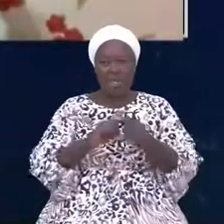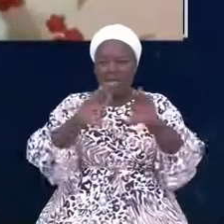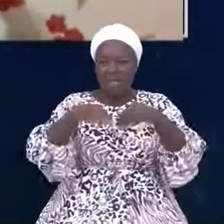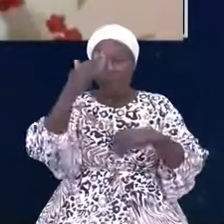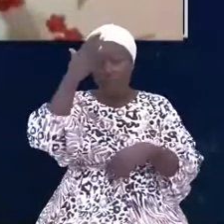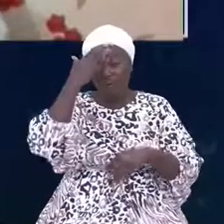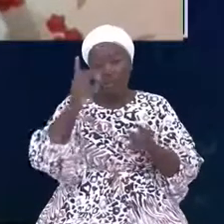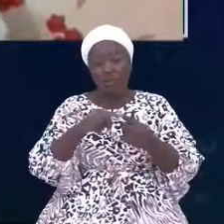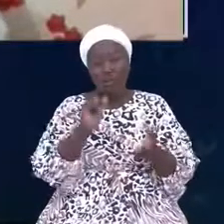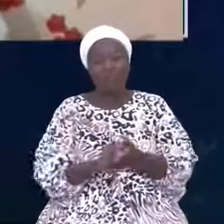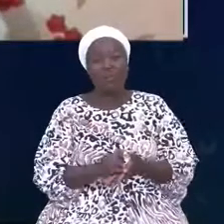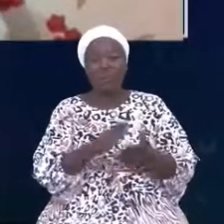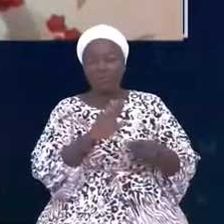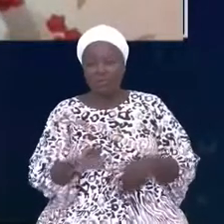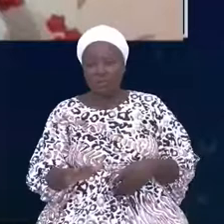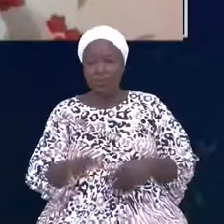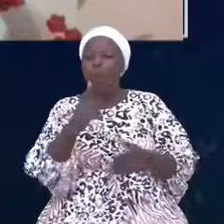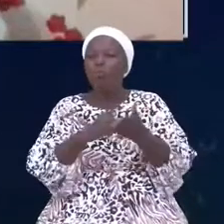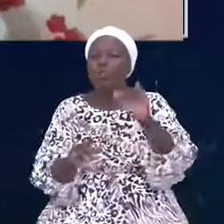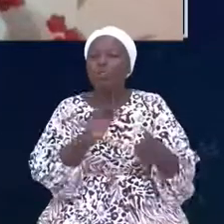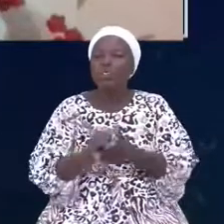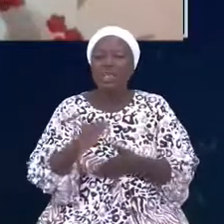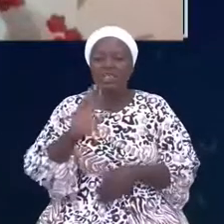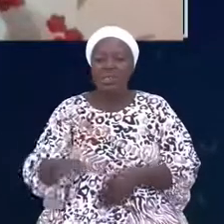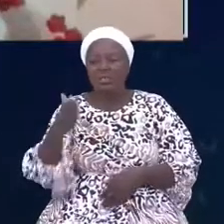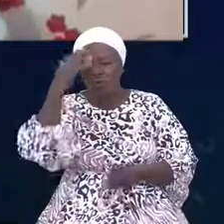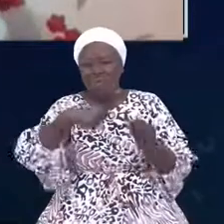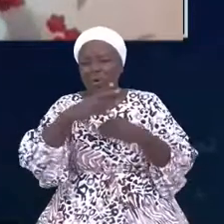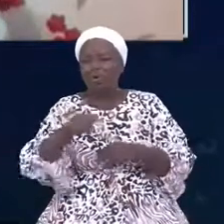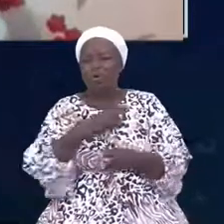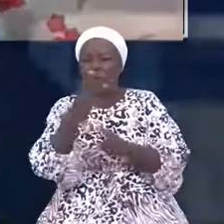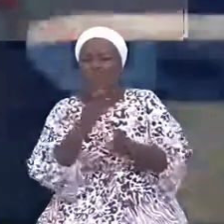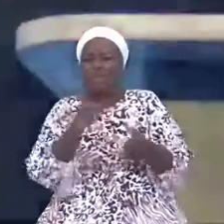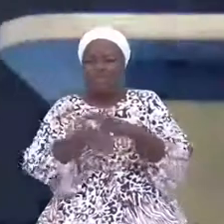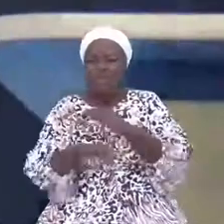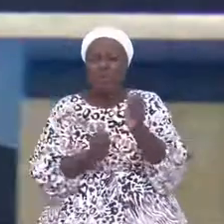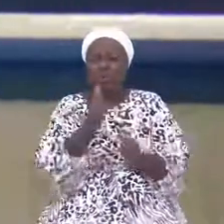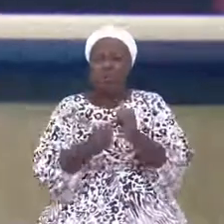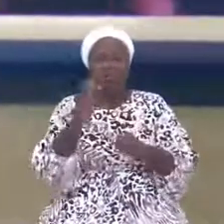bébé. Elle donnera la connaissance à ce bébé. Qu'est-ce que cet enfant connaît